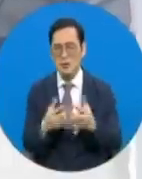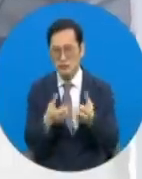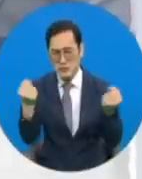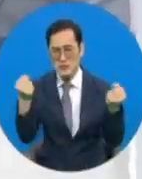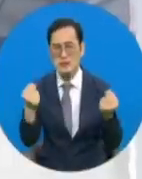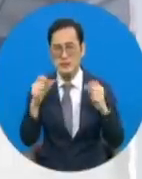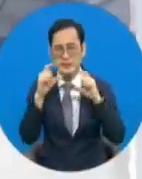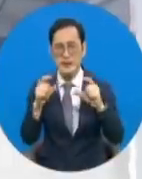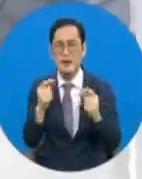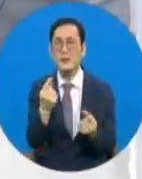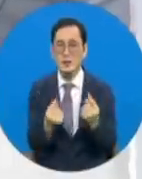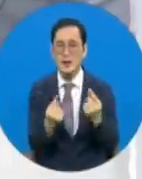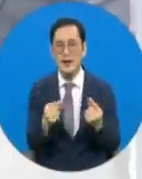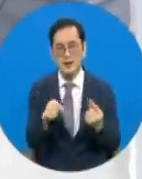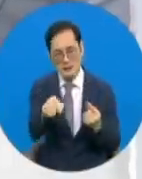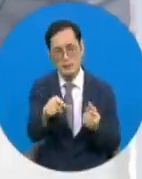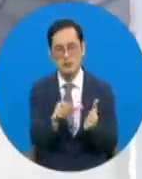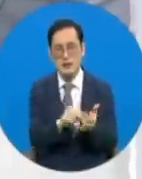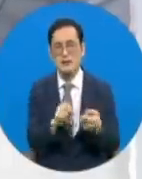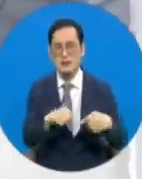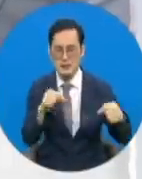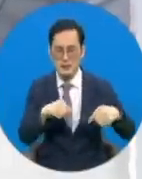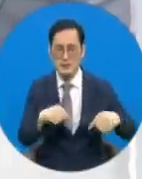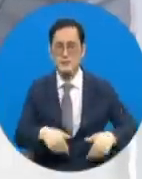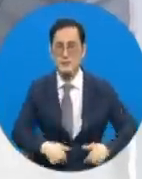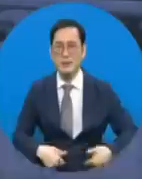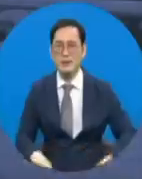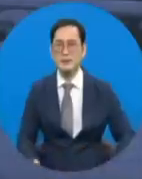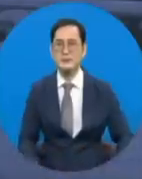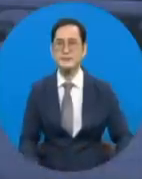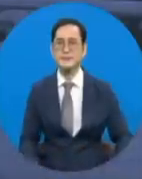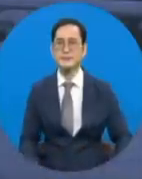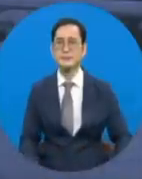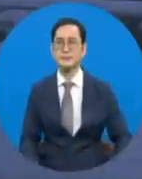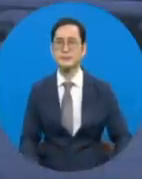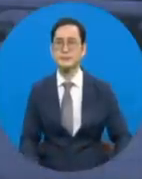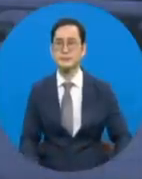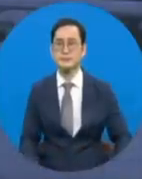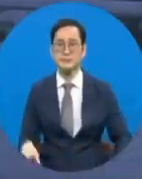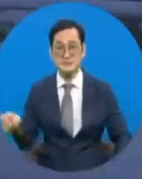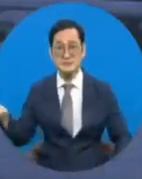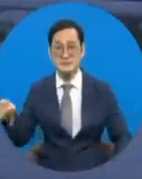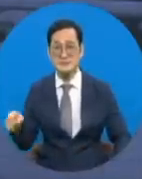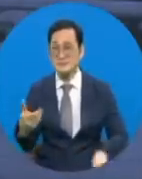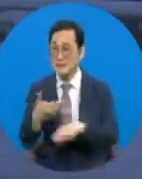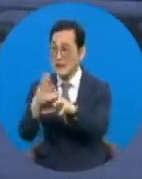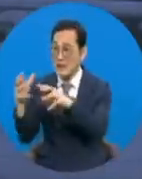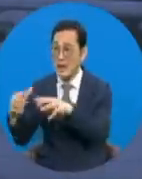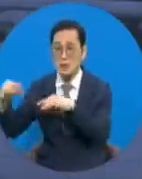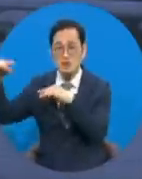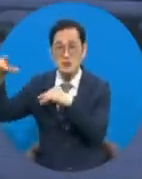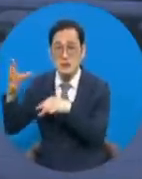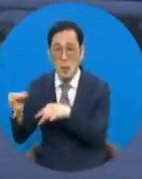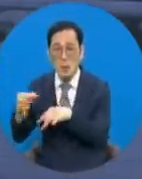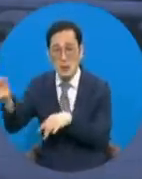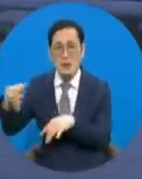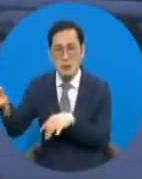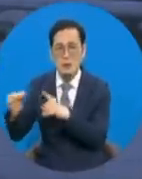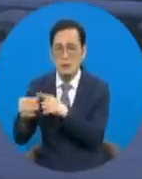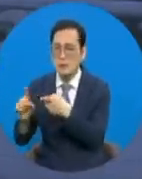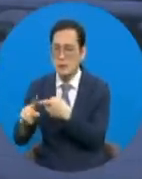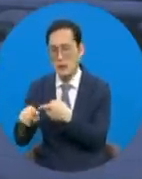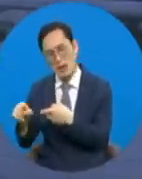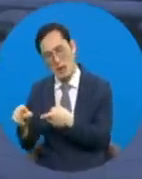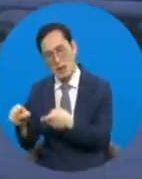그렇군요. 콘텐츠 소비 지형이 바뀌면서 해외 공영방송 역시 뭐 수신료가 화두가 되고 있는 이런 상황입니다. 뭐 방금 말씀 주신 것처럼